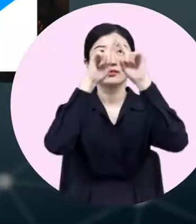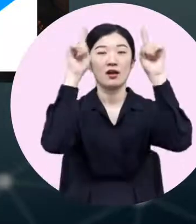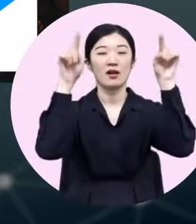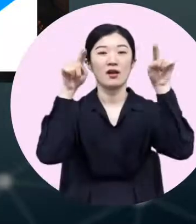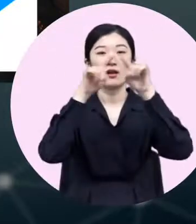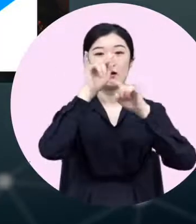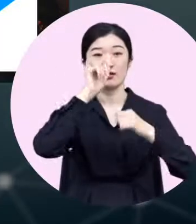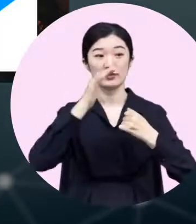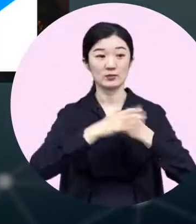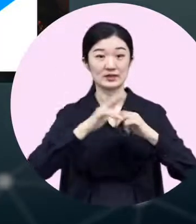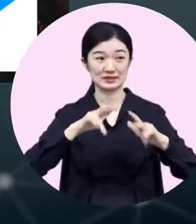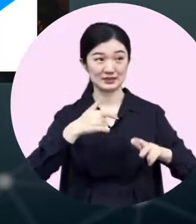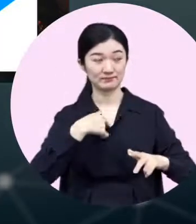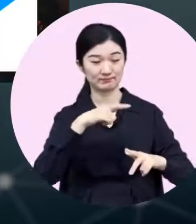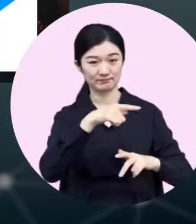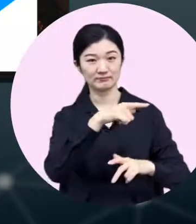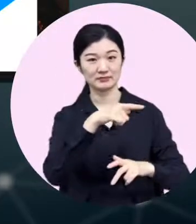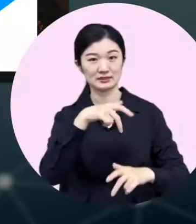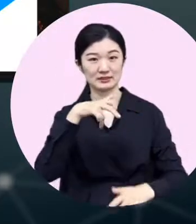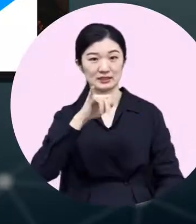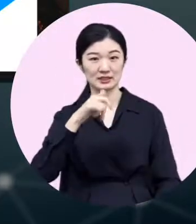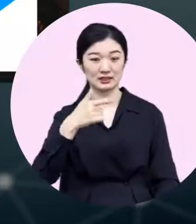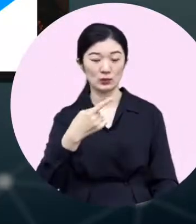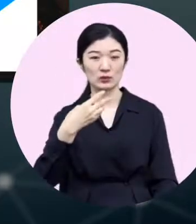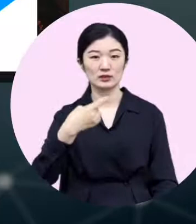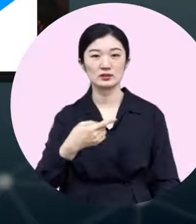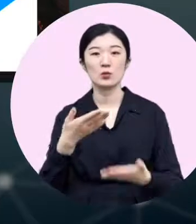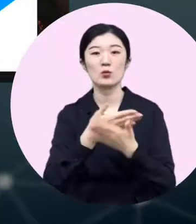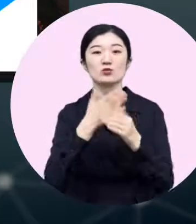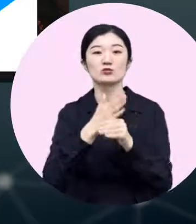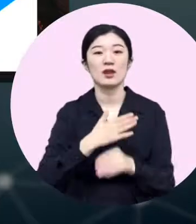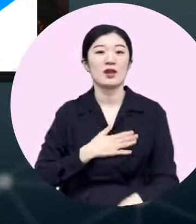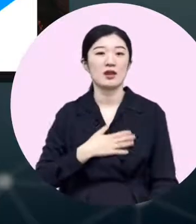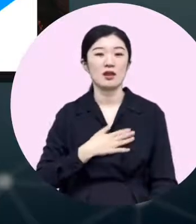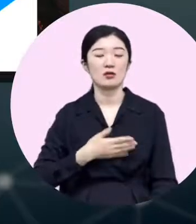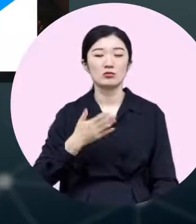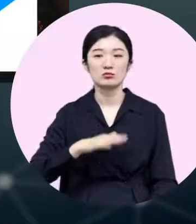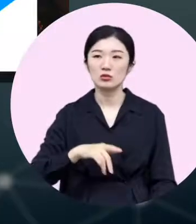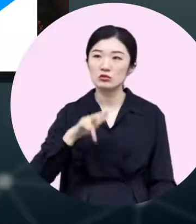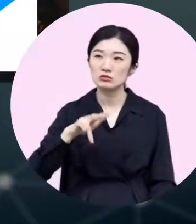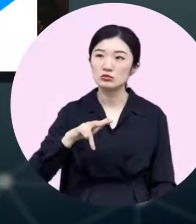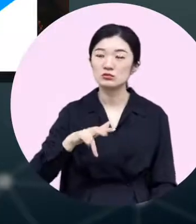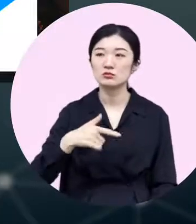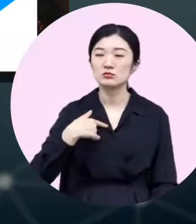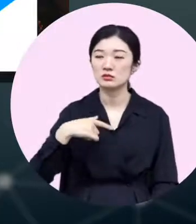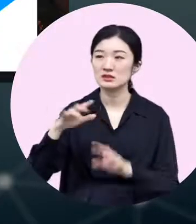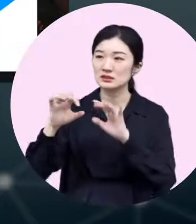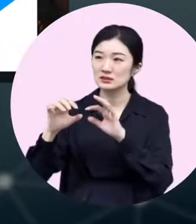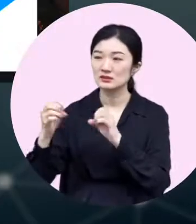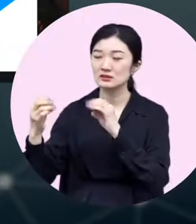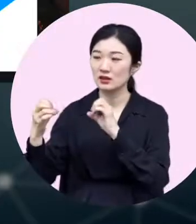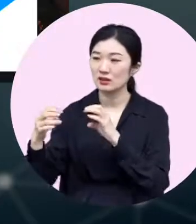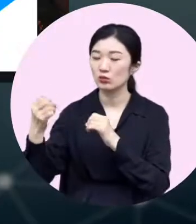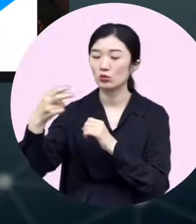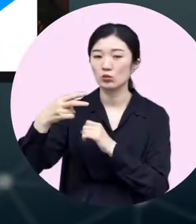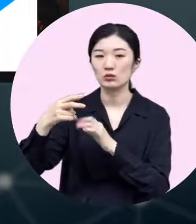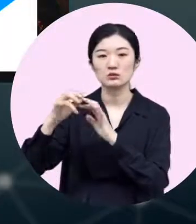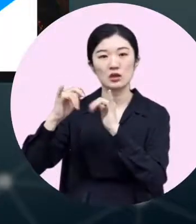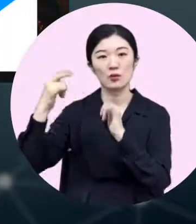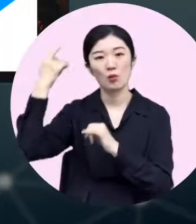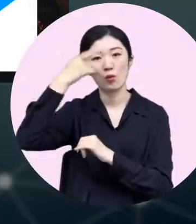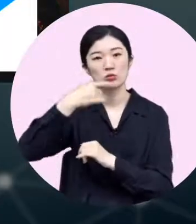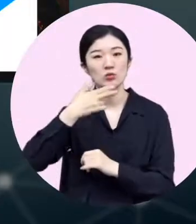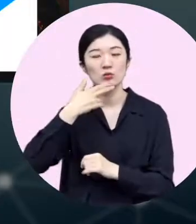지금 현재 화면이 공유되고 있다라는 거고, 근데 이제 참가자들 얼굴이랑 채팅창 같은 게 안 보이니까 뭔가 이제